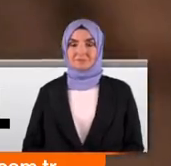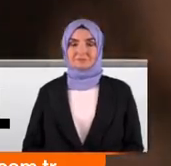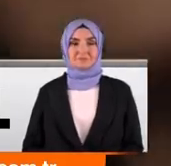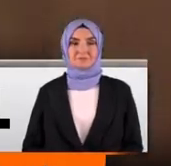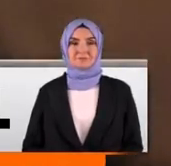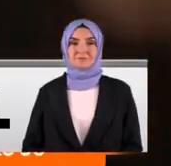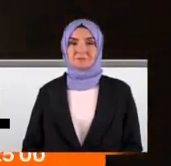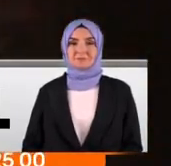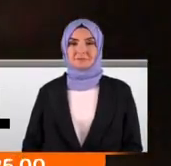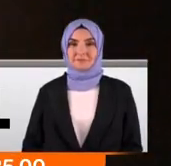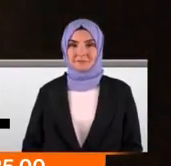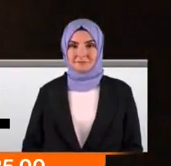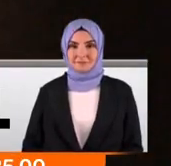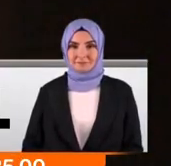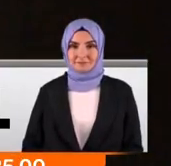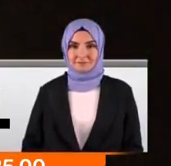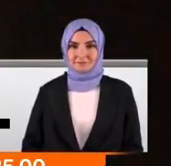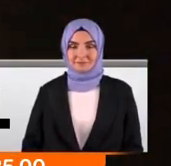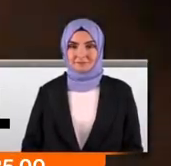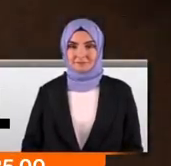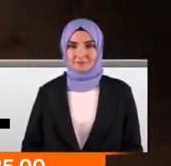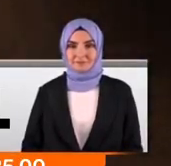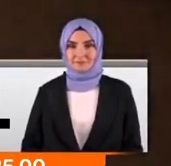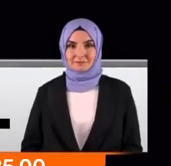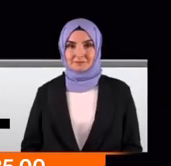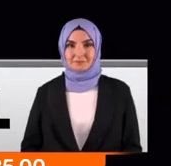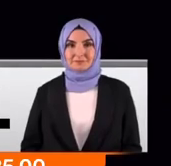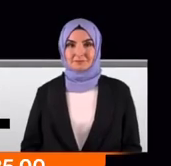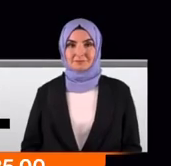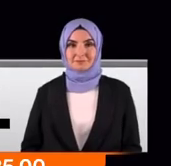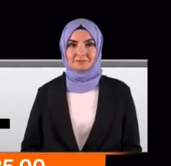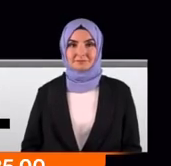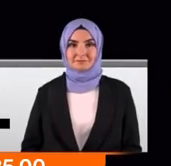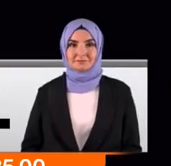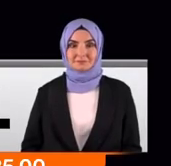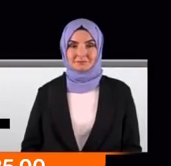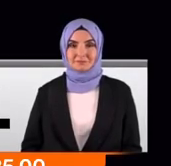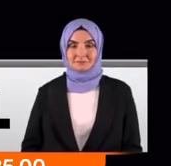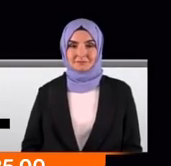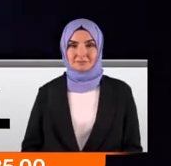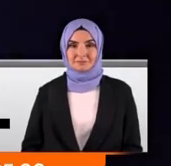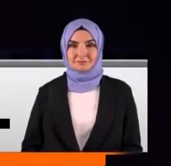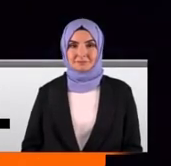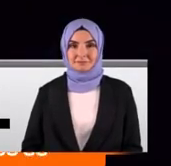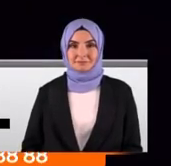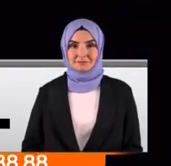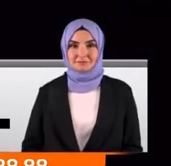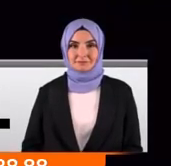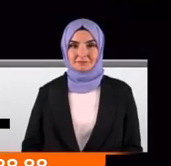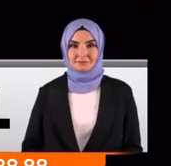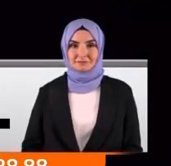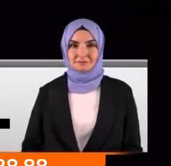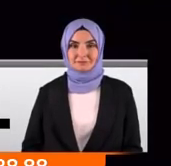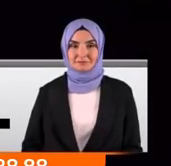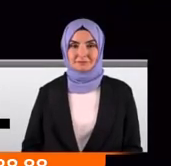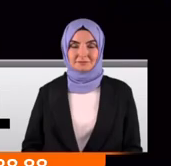zaten imkansız. Dizlerimin üzerinde yürümeye çalışıyorum. Oldukça dar ve bir insanın neredeyse ilerlemesinin çok